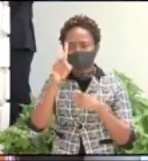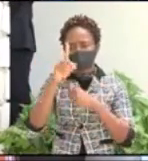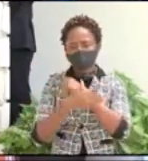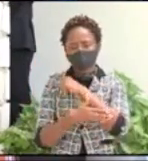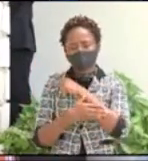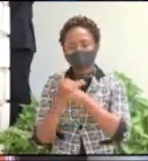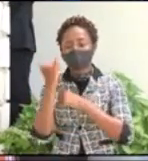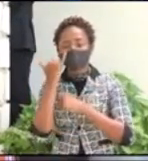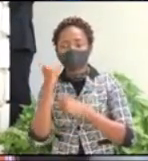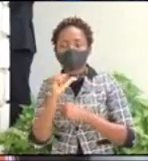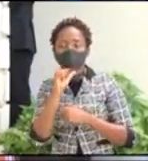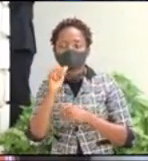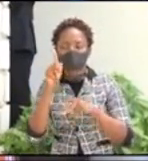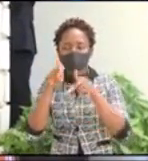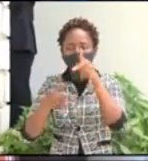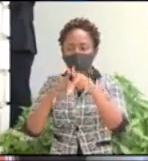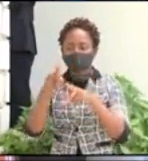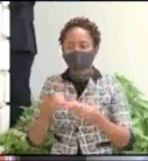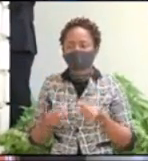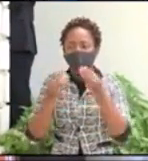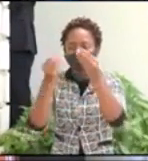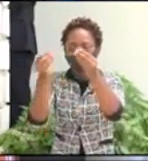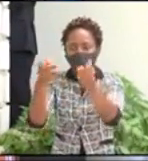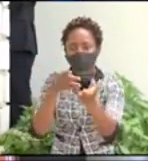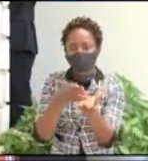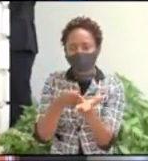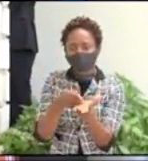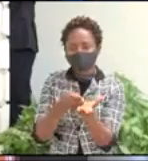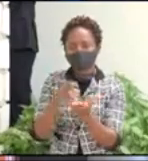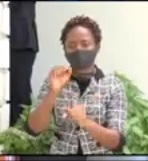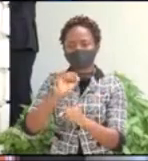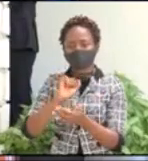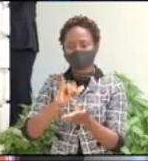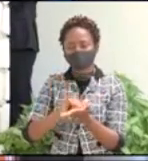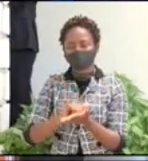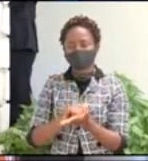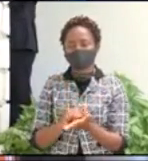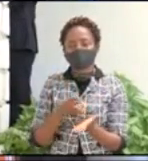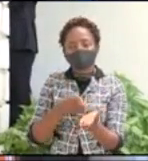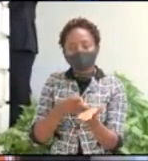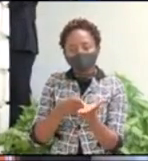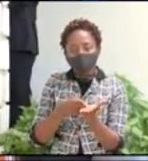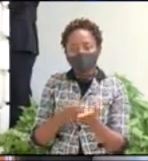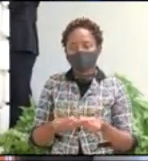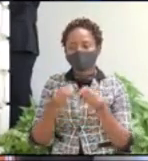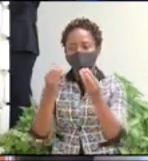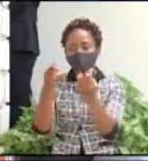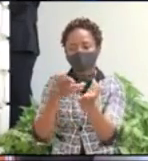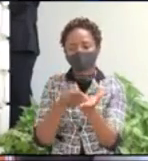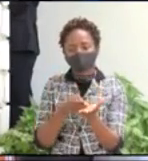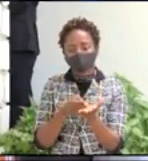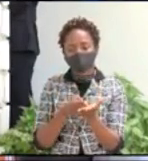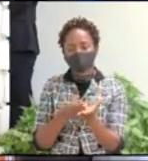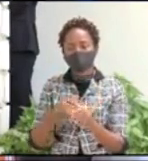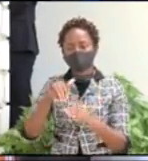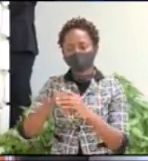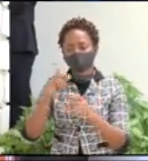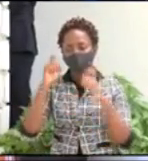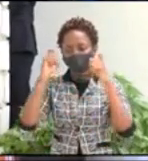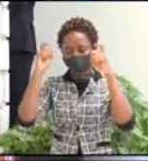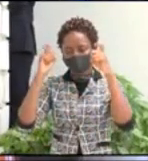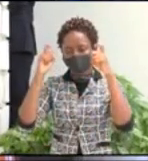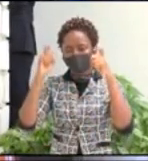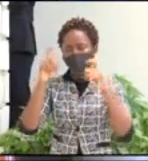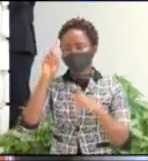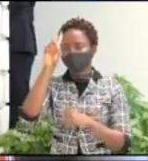le peuple qui bordoit ça. Et le peuple a un seul côté qui bordoit, c'est dans l'élection. Et si passe-coute qui pour faire, moi, son